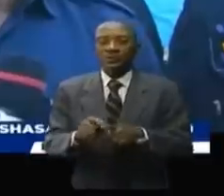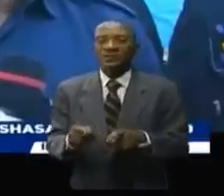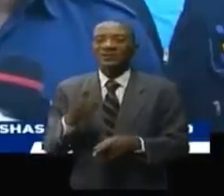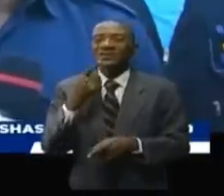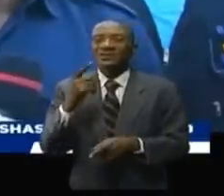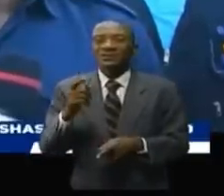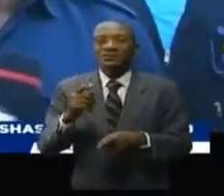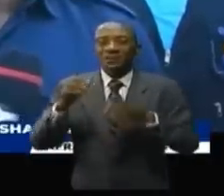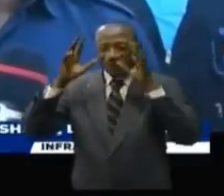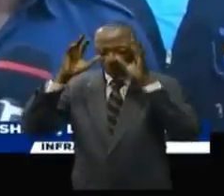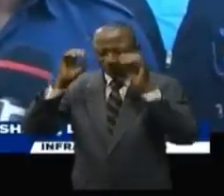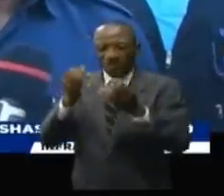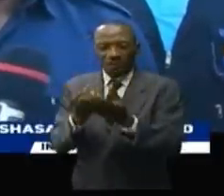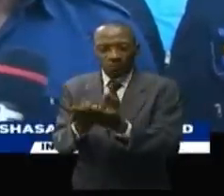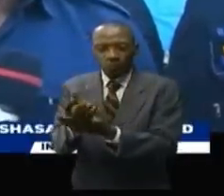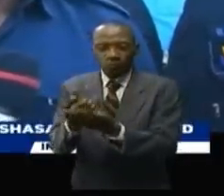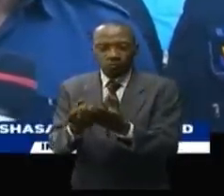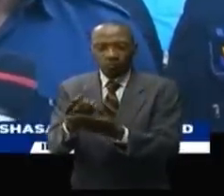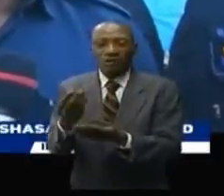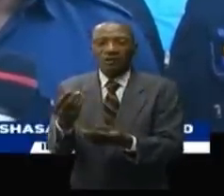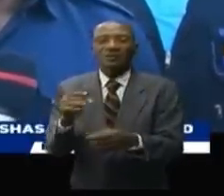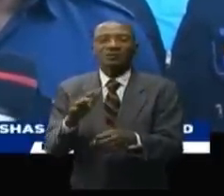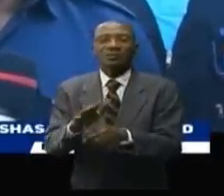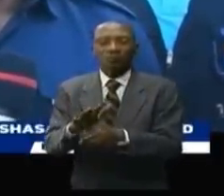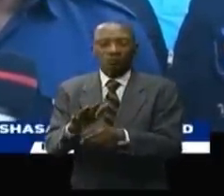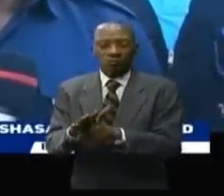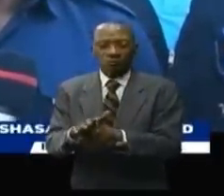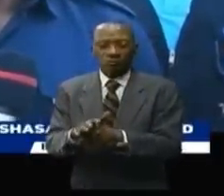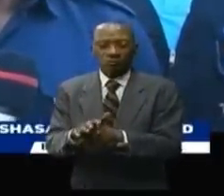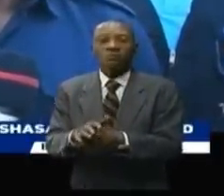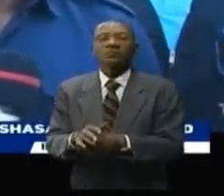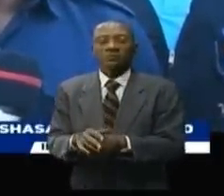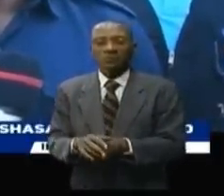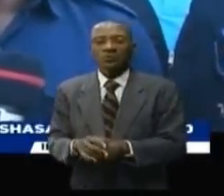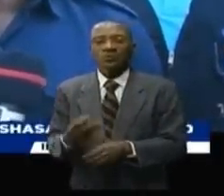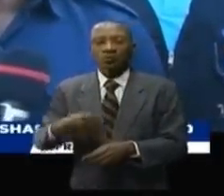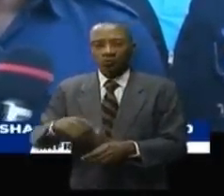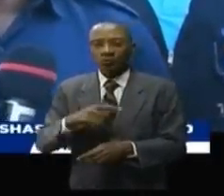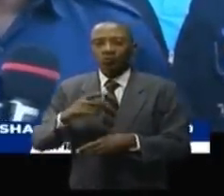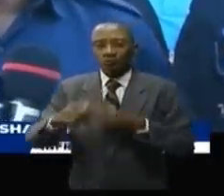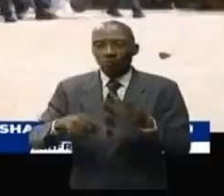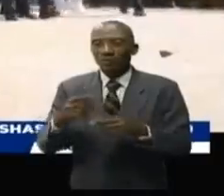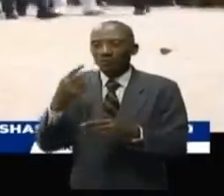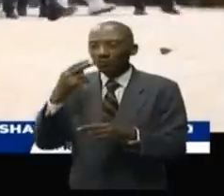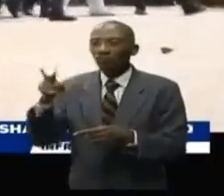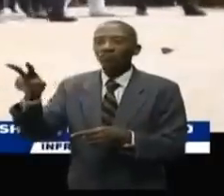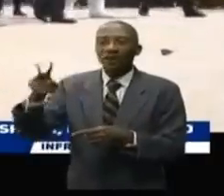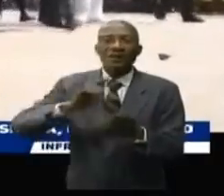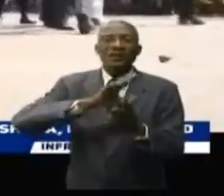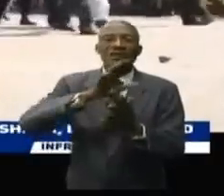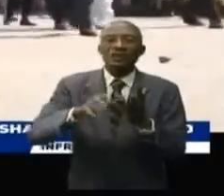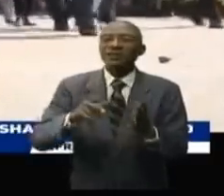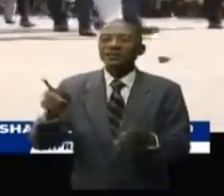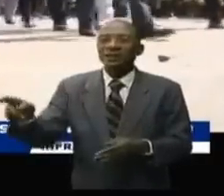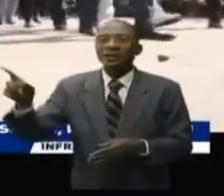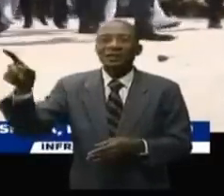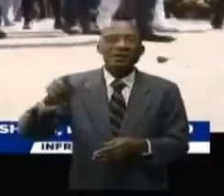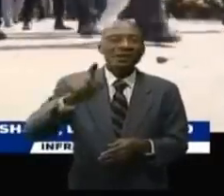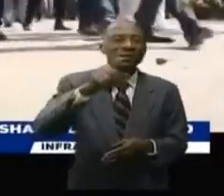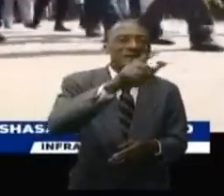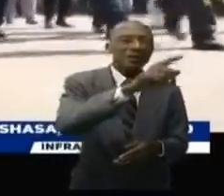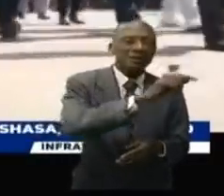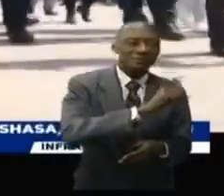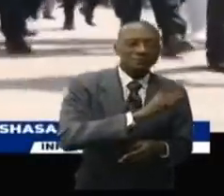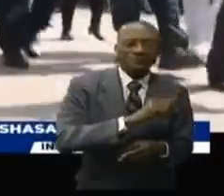Nous avions voulu, après les paiements qui ont été effectués dernièrement, sur le deuxième, parce que comme vous connaissez, le programme Zéro Trou